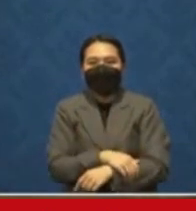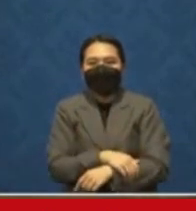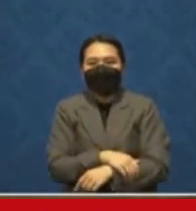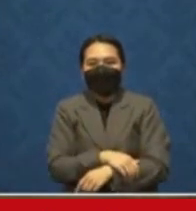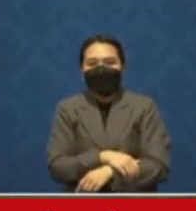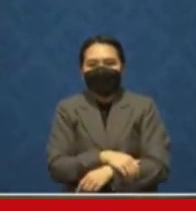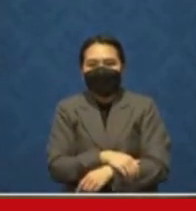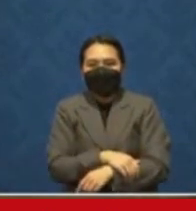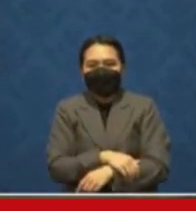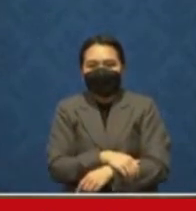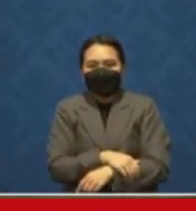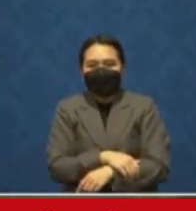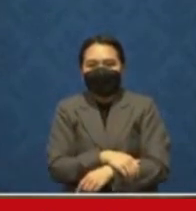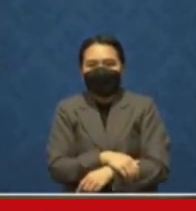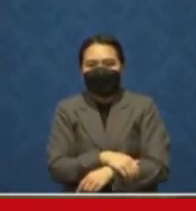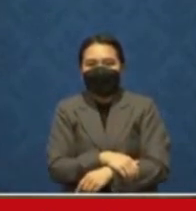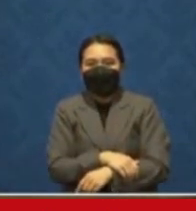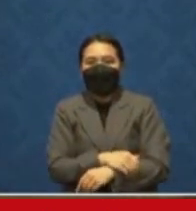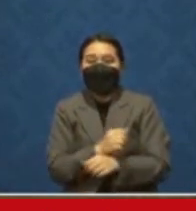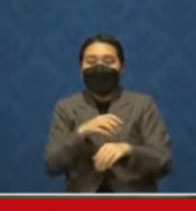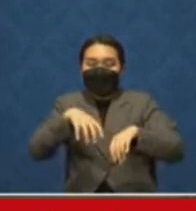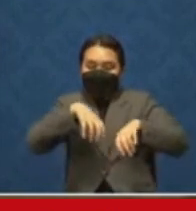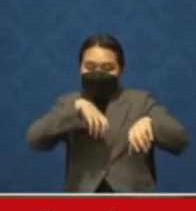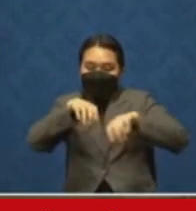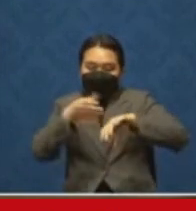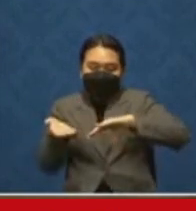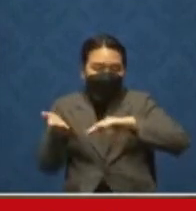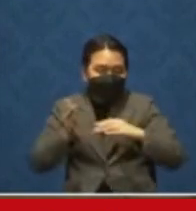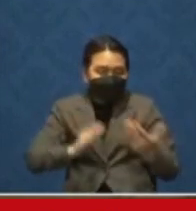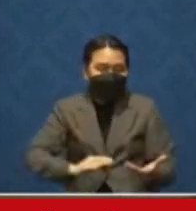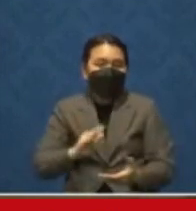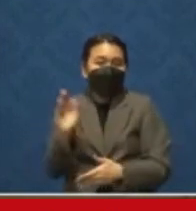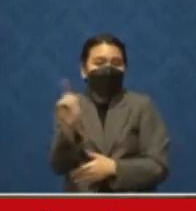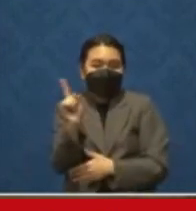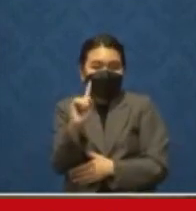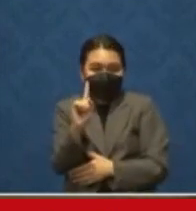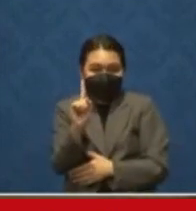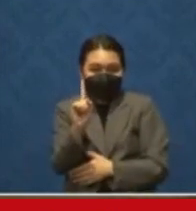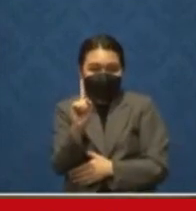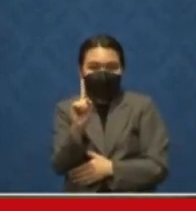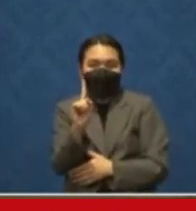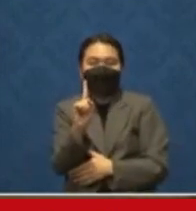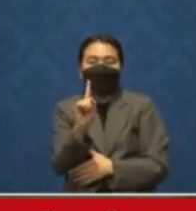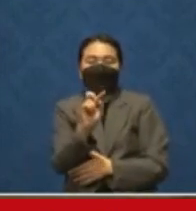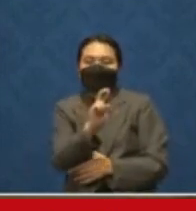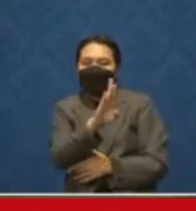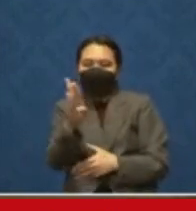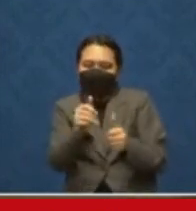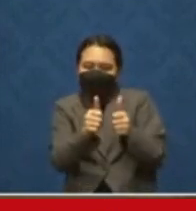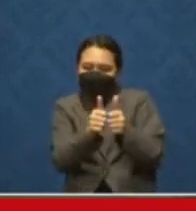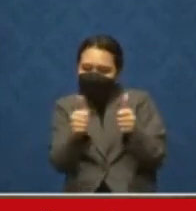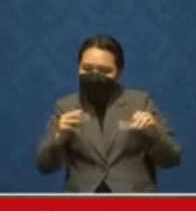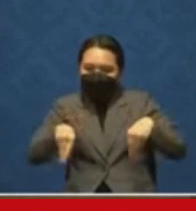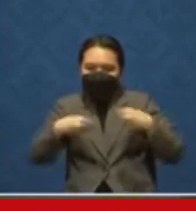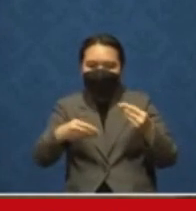นี่ก็พูดกันน้ำมันสุดท้ายครับท่านประธานที่เคารพครับและความล้มเหลวของท่านและ